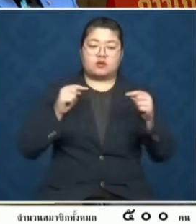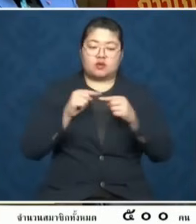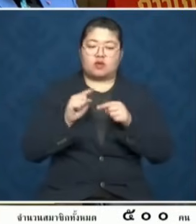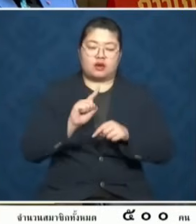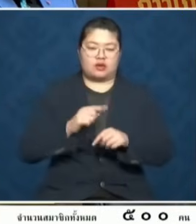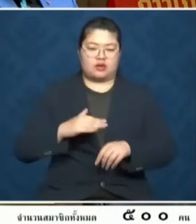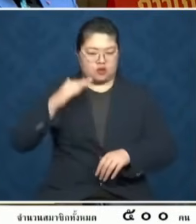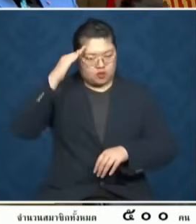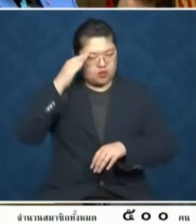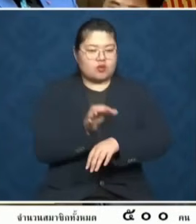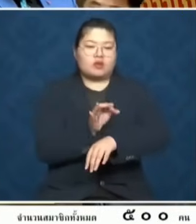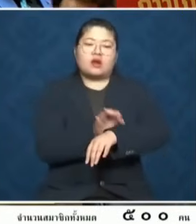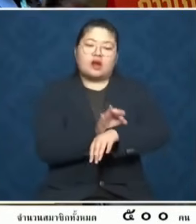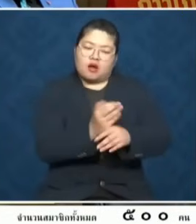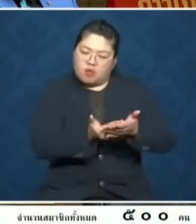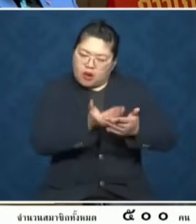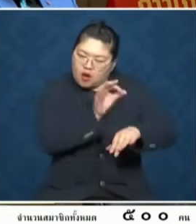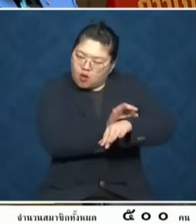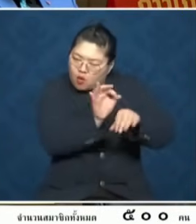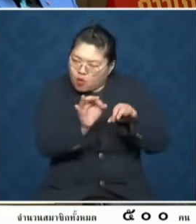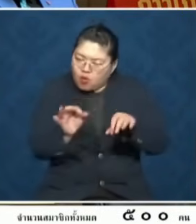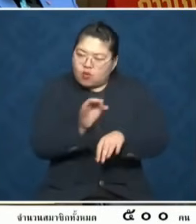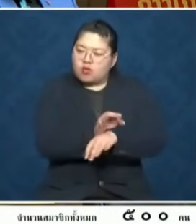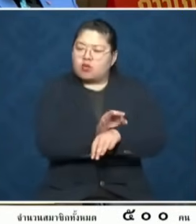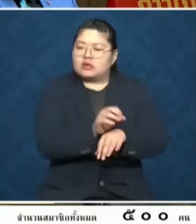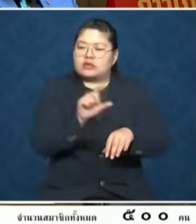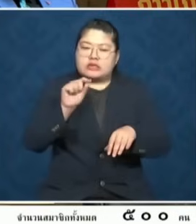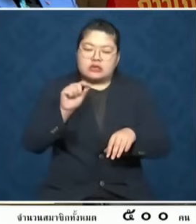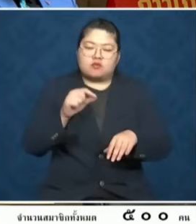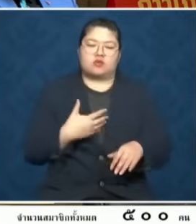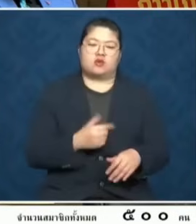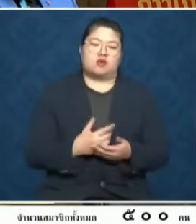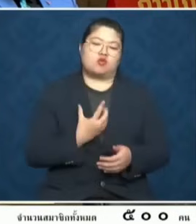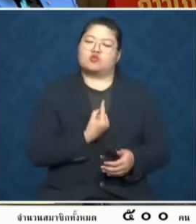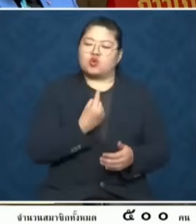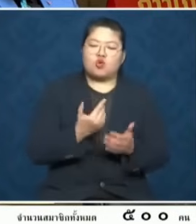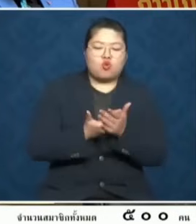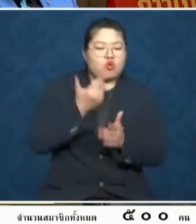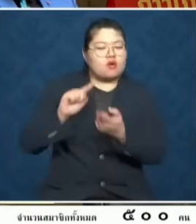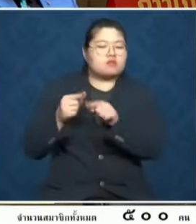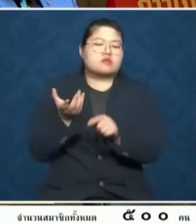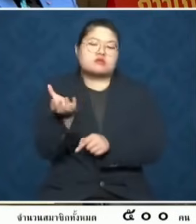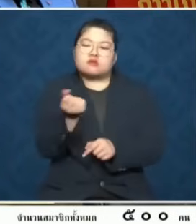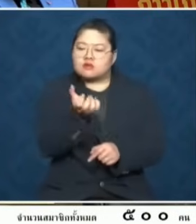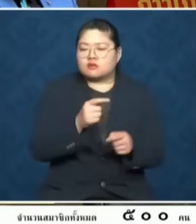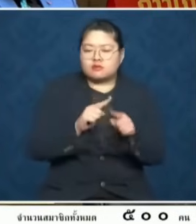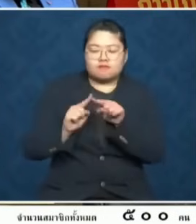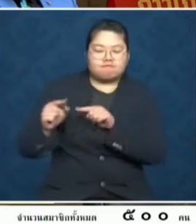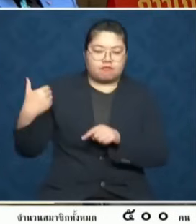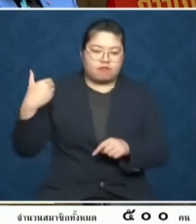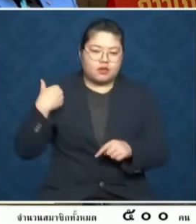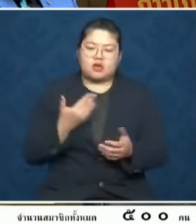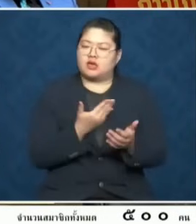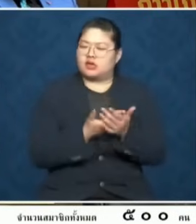วงษ์สุวรรณเจ้าของนาฬิกาหรู 20กว่าเรือนสถานะโสดรวยเน้นยืมเพื่อนแจ้งบัญชีทรัพย์สินมากกว่า